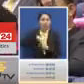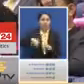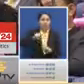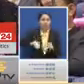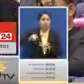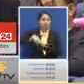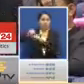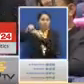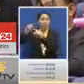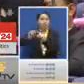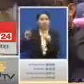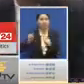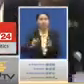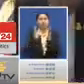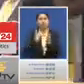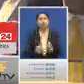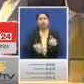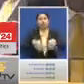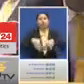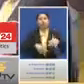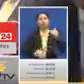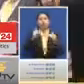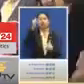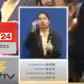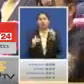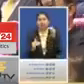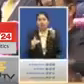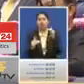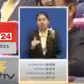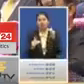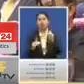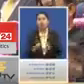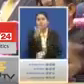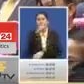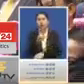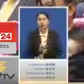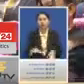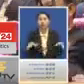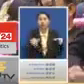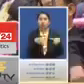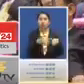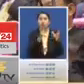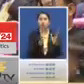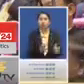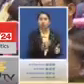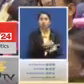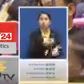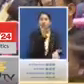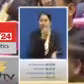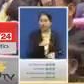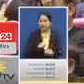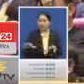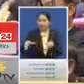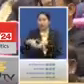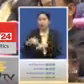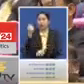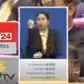เหลื่อมล้ำต่ำสูงมากเพราะมันไปกระจุกอยู่กับเฉพาะคนรวยและคนอีกกลุ่มหนึ่งแต่คนอีกกลุ่มหนึ่งไม่